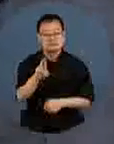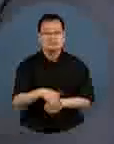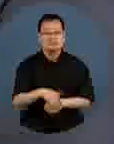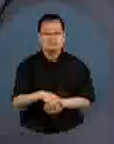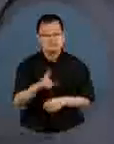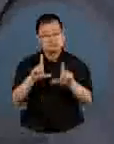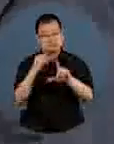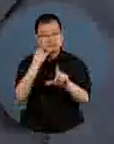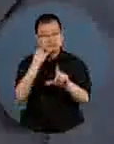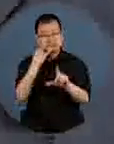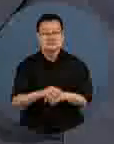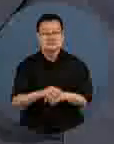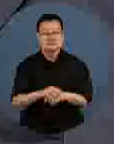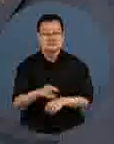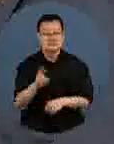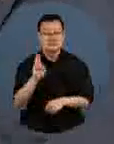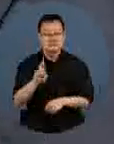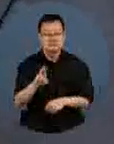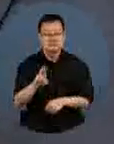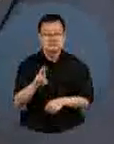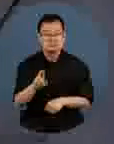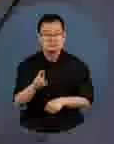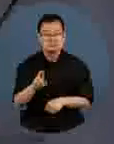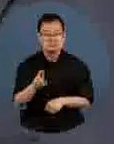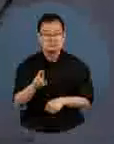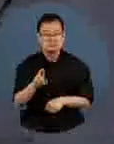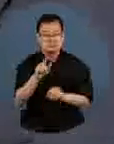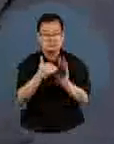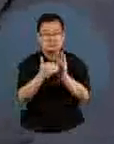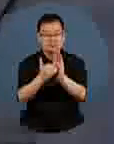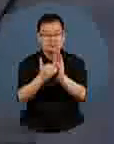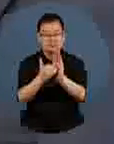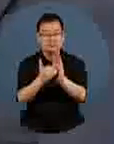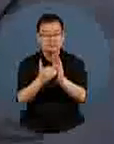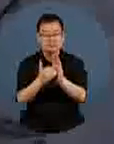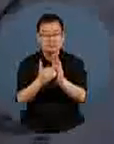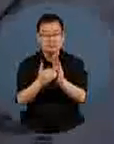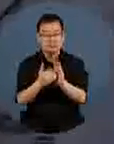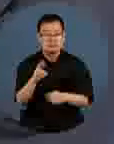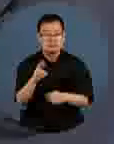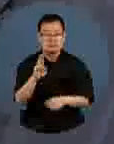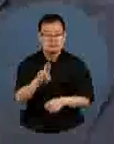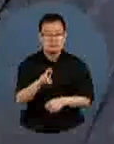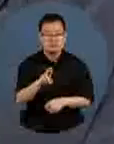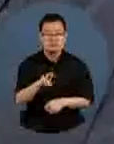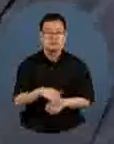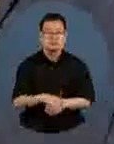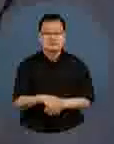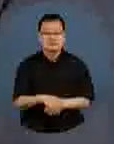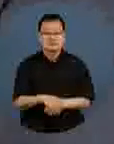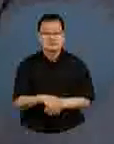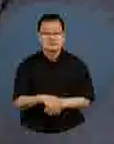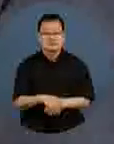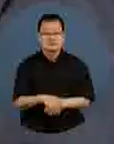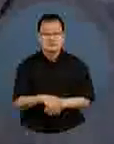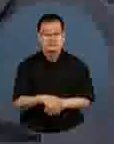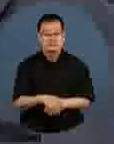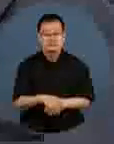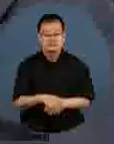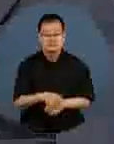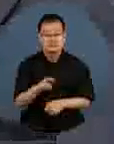좋죠. 그리고 여기로 올라오면 자, 맞게 된다면 네, 또 일단 이렇게 젖히는 맛이 굉장히 좋습니다. 네.